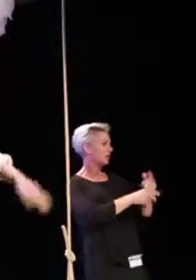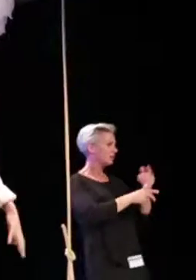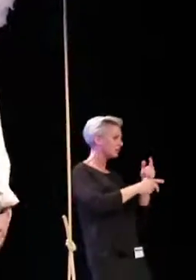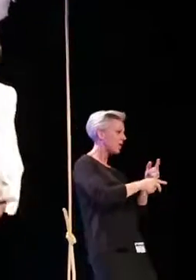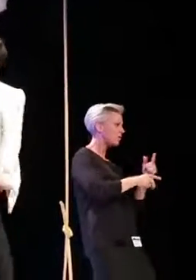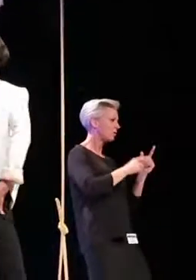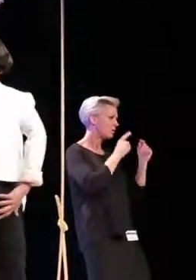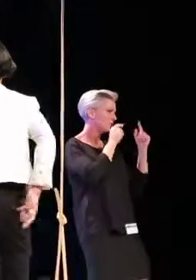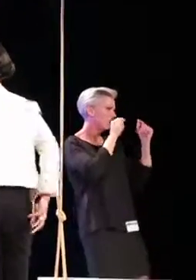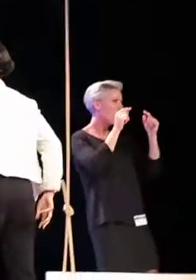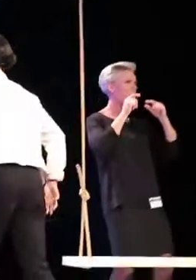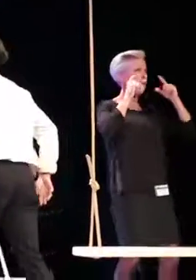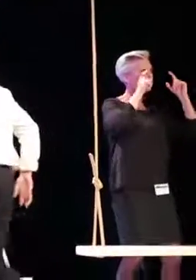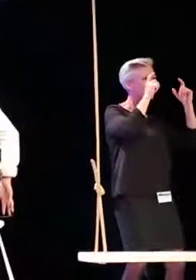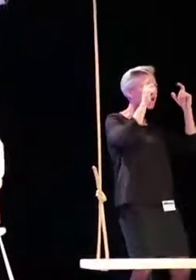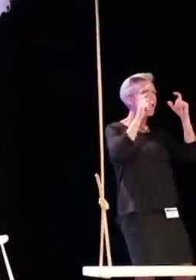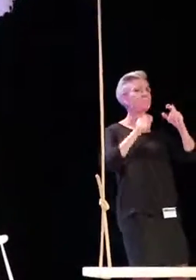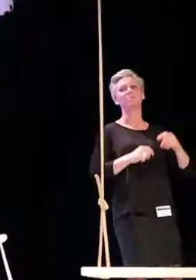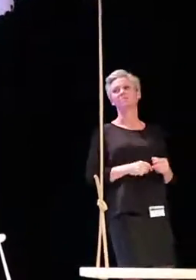Hejdå.